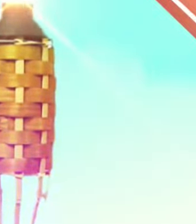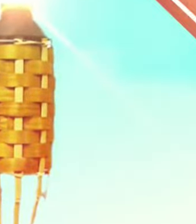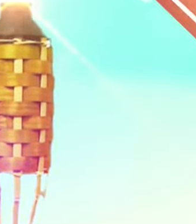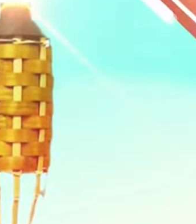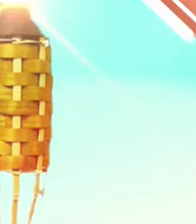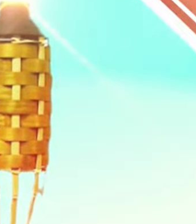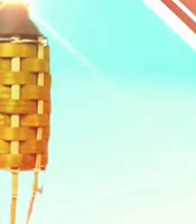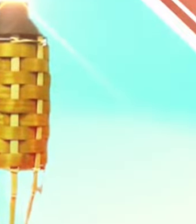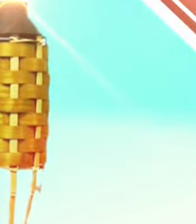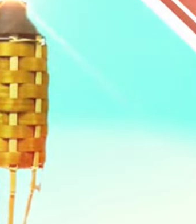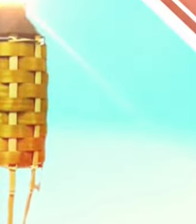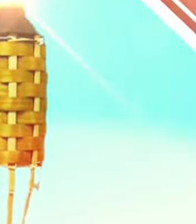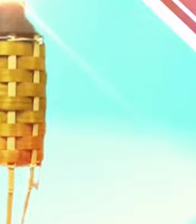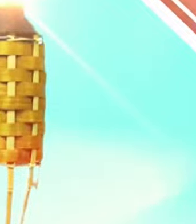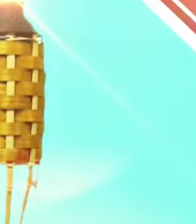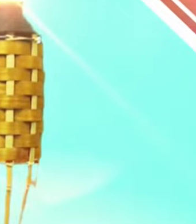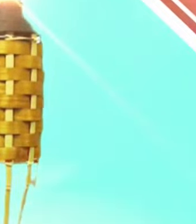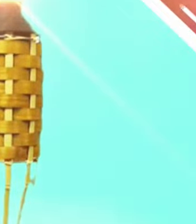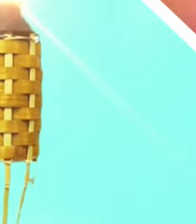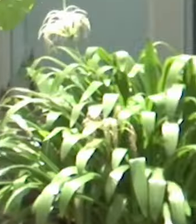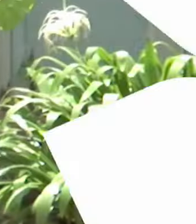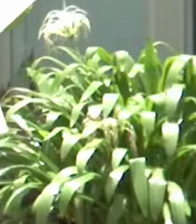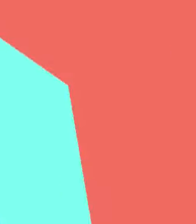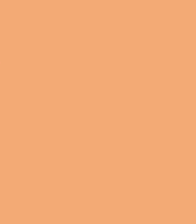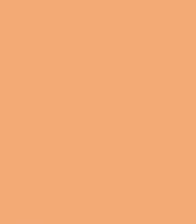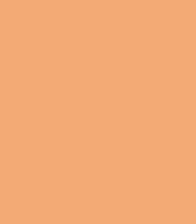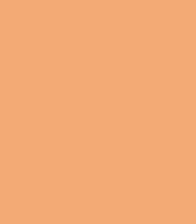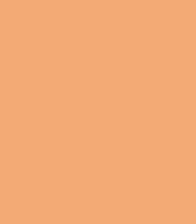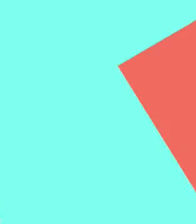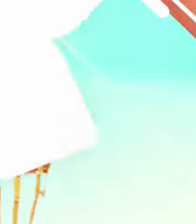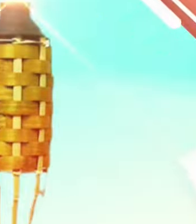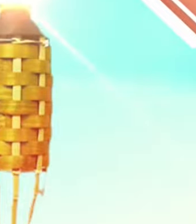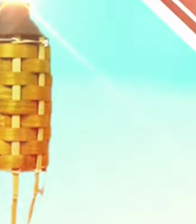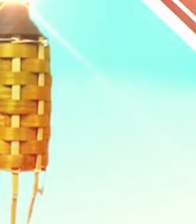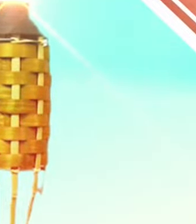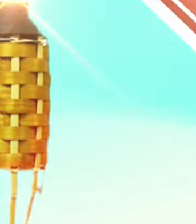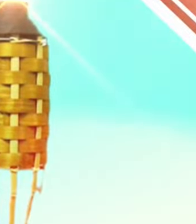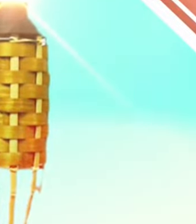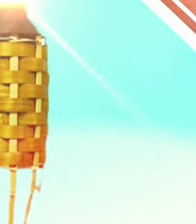Setulus hati mewarnaimu hanya.